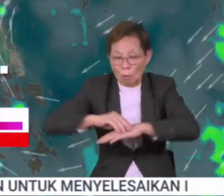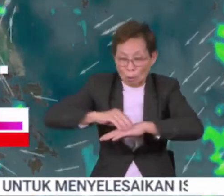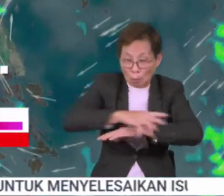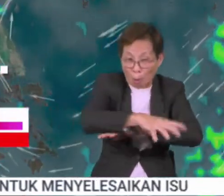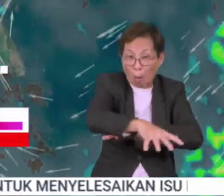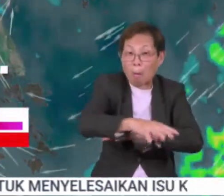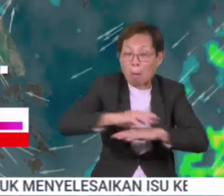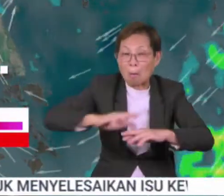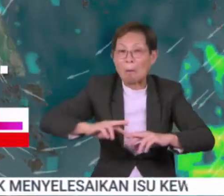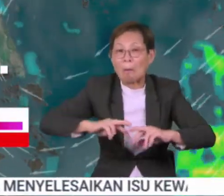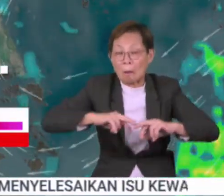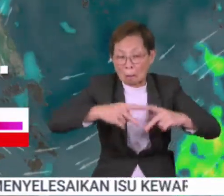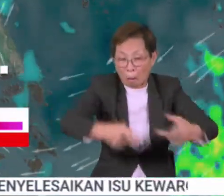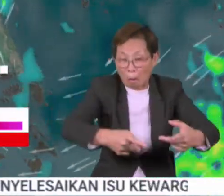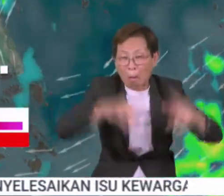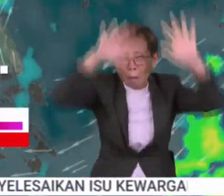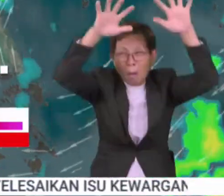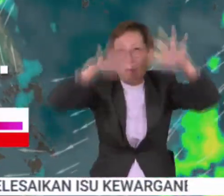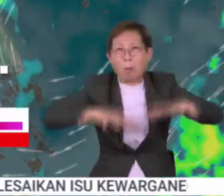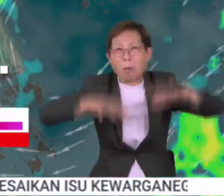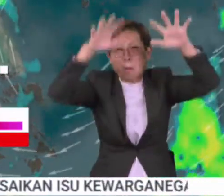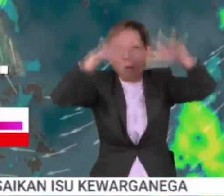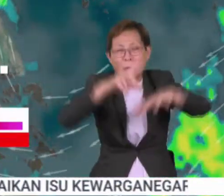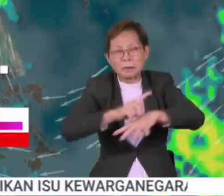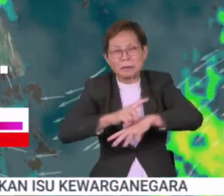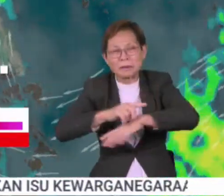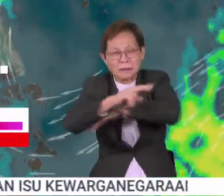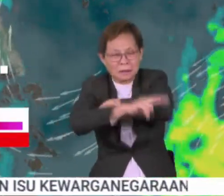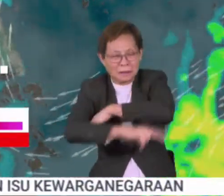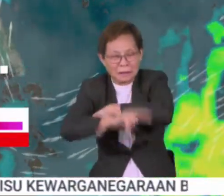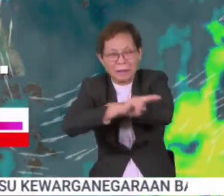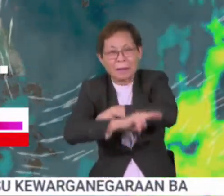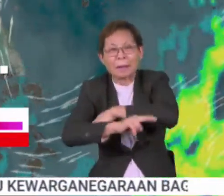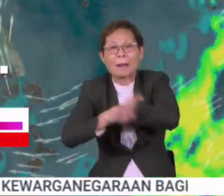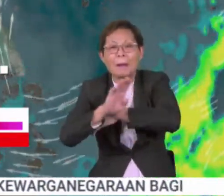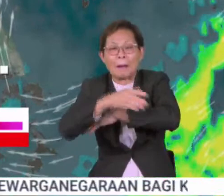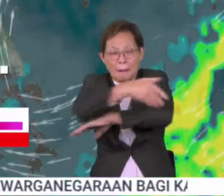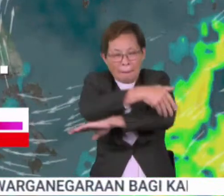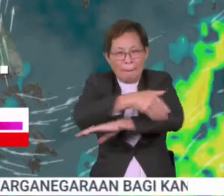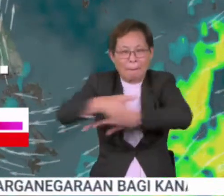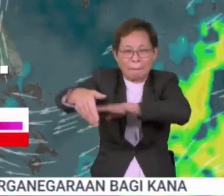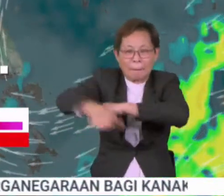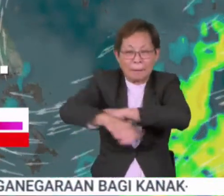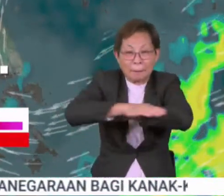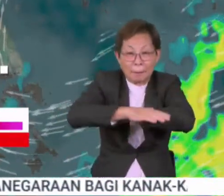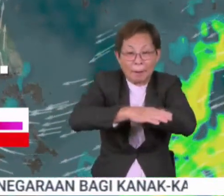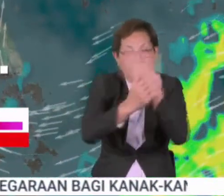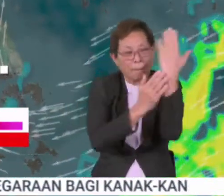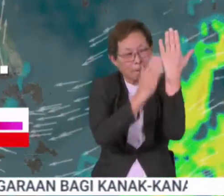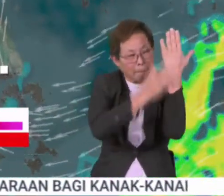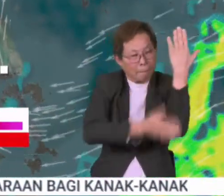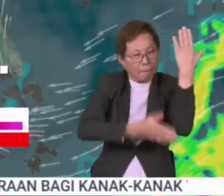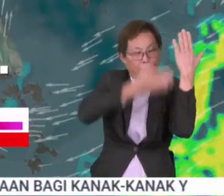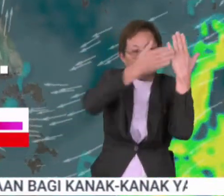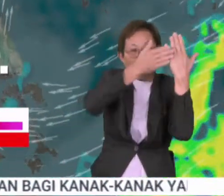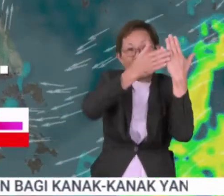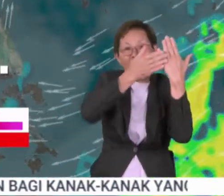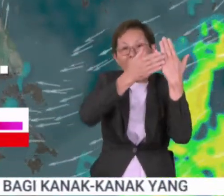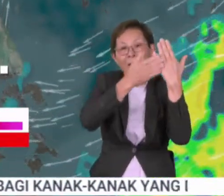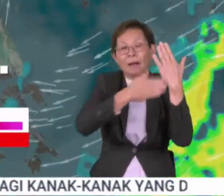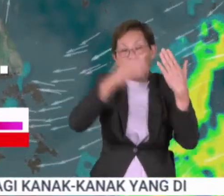kesan keadaan cuaca hujan di negeri-negeri pantai barat semenanjung Malaysia dari pesisir pantai